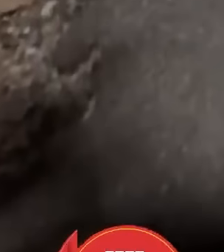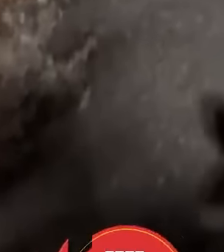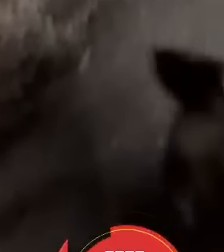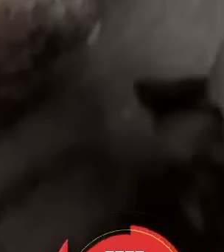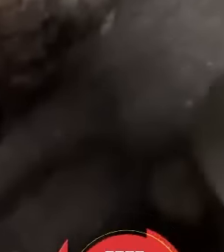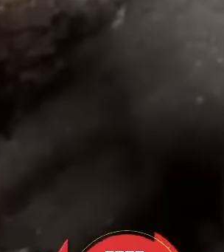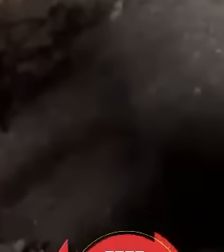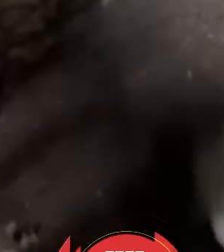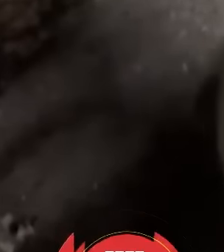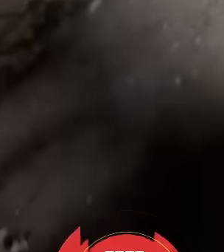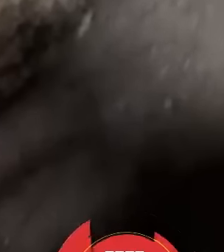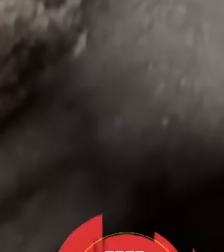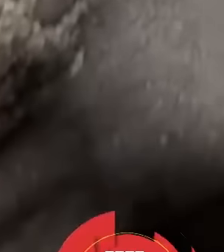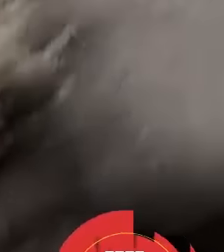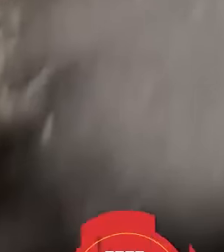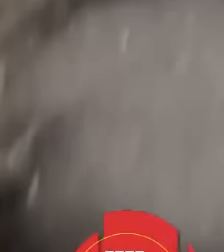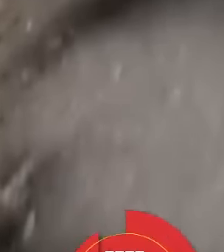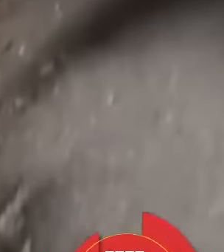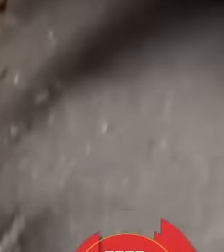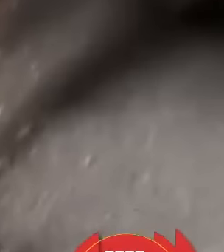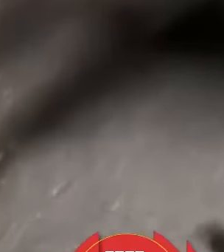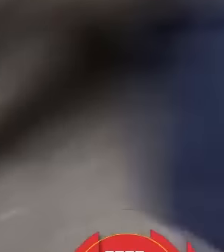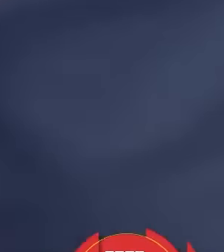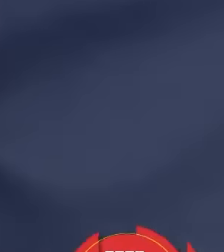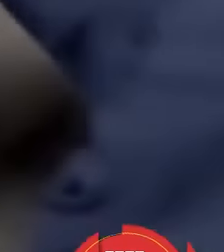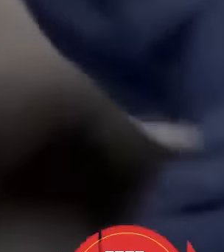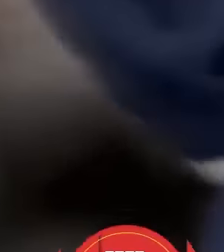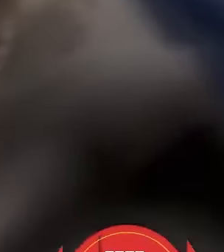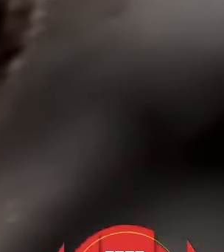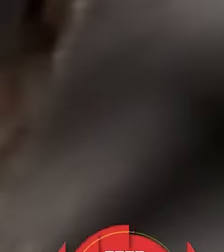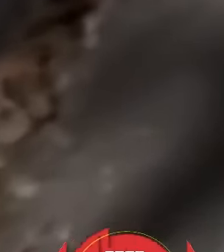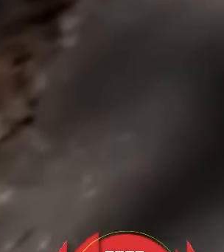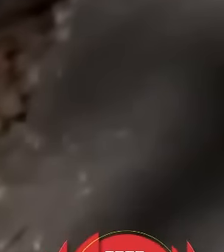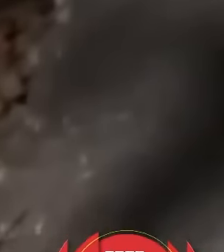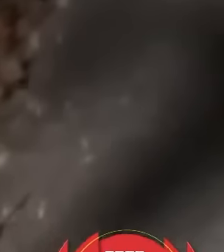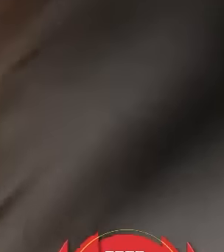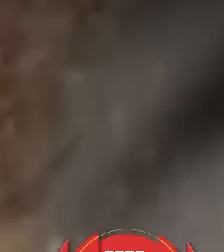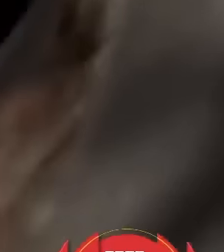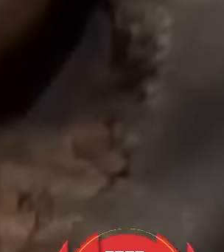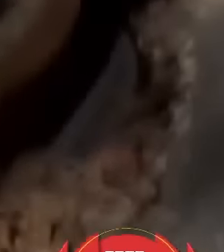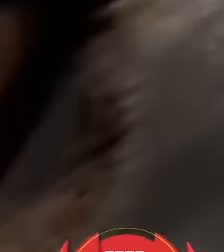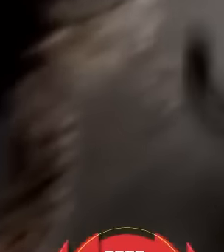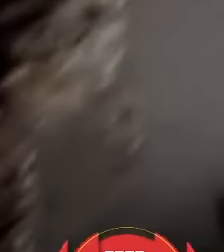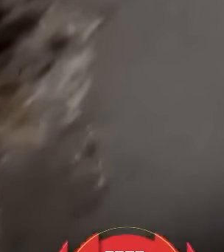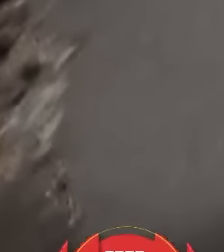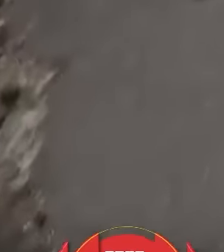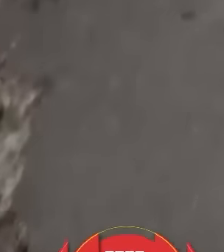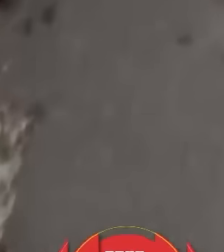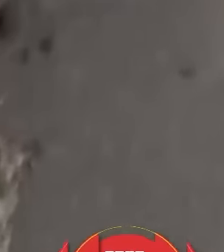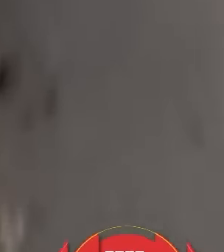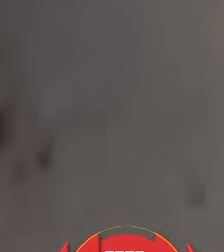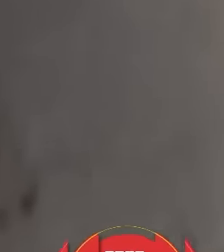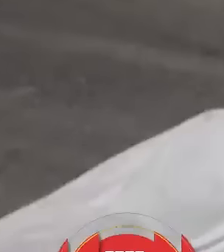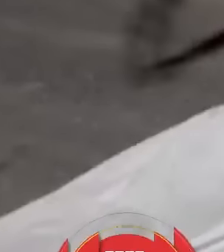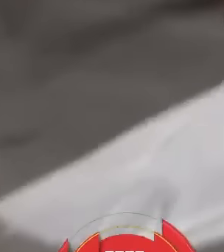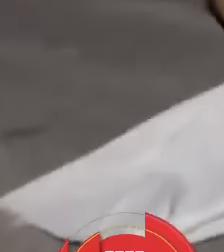ว่าครอบครองถูกต้องหรือไม่อย่างไรเบื้องต้นก็มารู้ว่าเจ้าเสือโคร่งน้อยตัวนี้นะคะเจ้าของเขาก็บอกว่าเอามาถ่ายโ